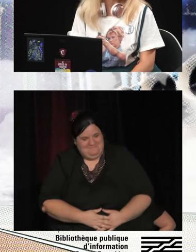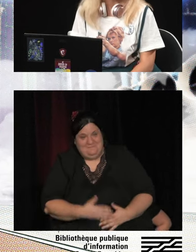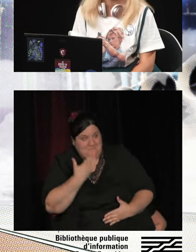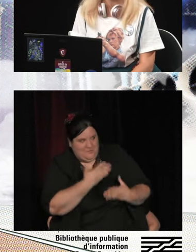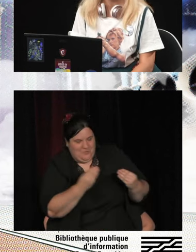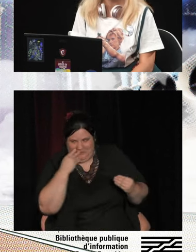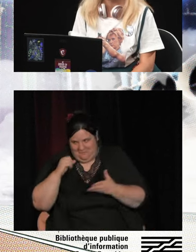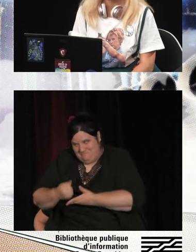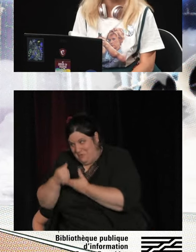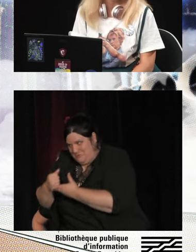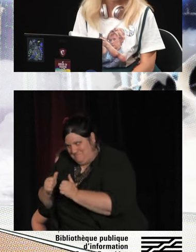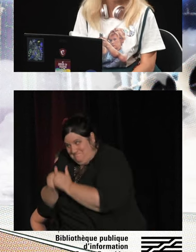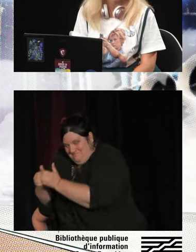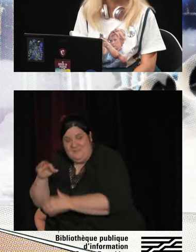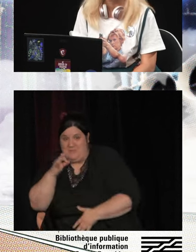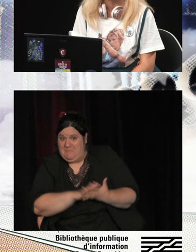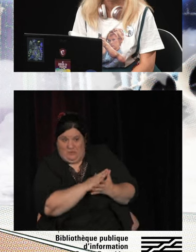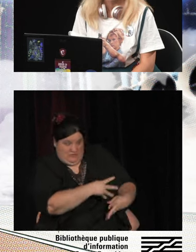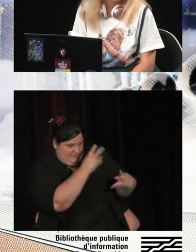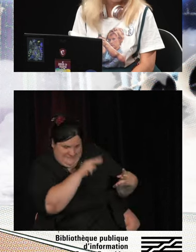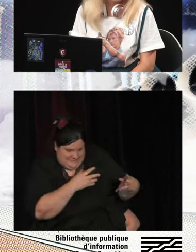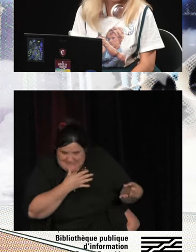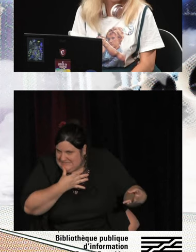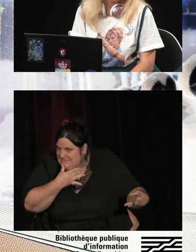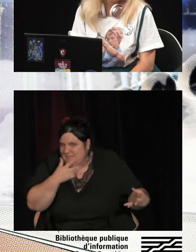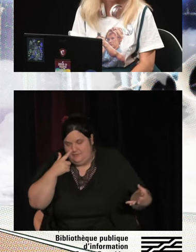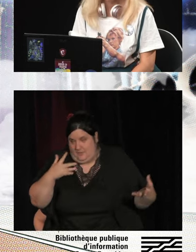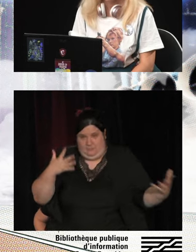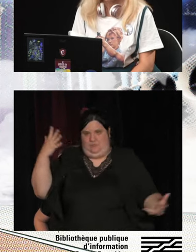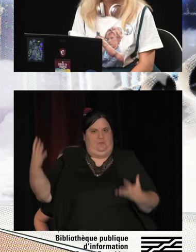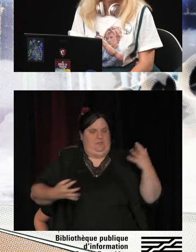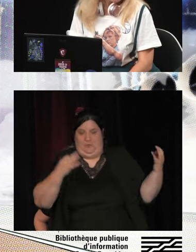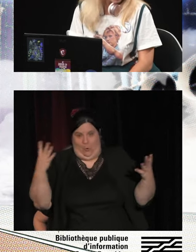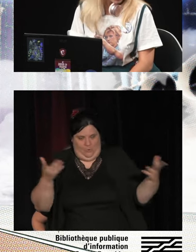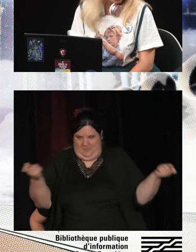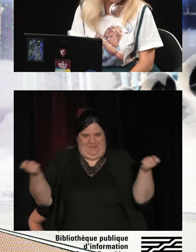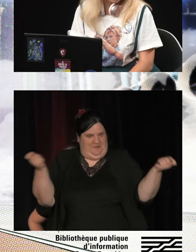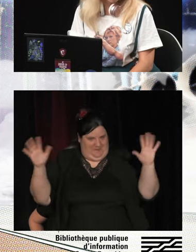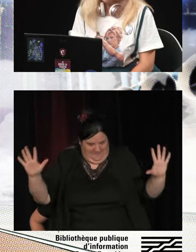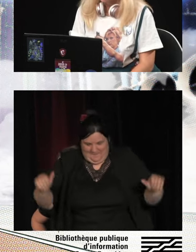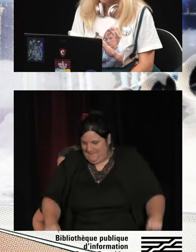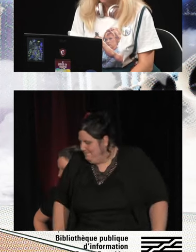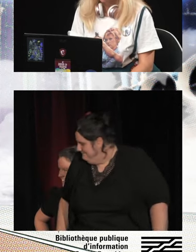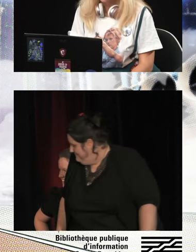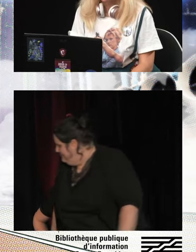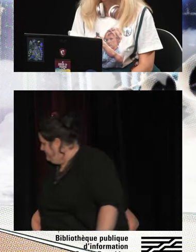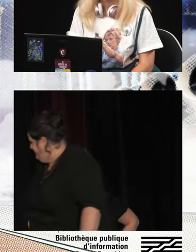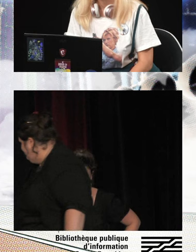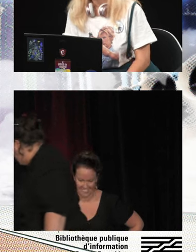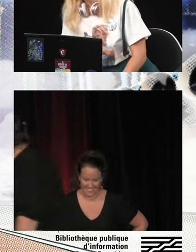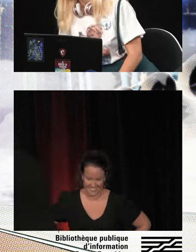Non, mais je me sens soutenue. Je suis désolée, le chat, j'arrive pas à vous lire, mais parce que là, il se passe trop de choses. Ah, j'ai vu quelqu'un dire Lenny.